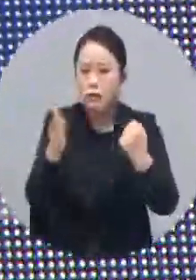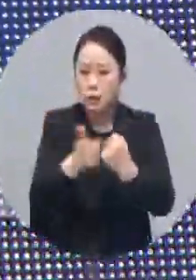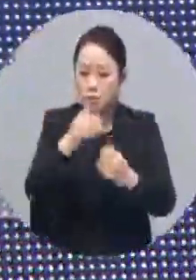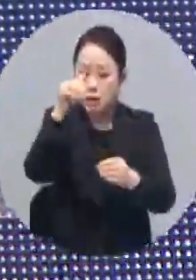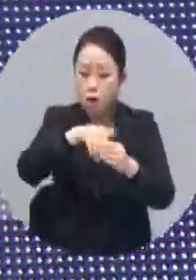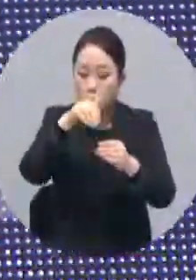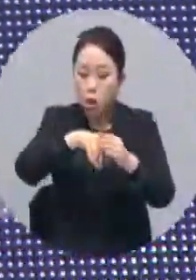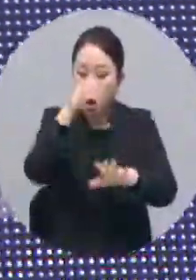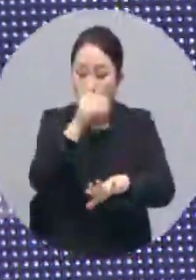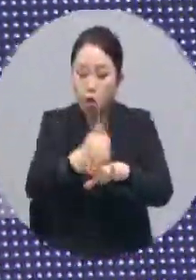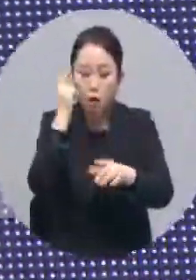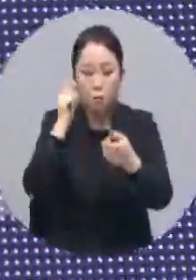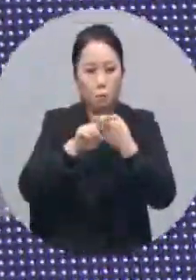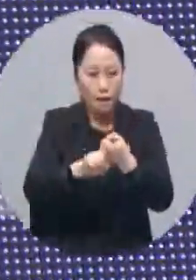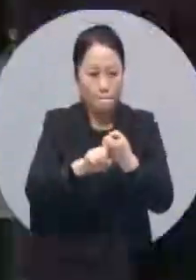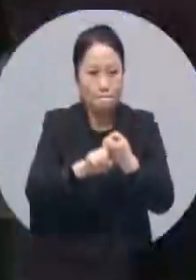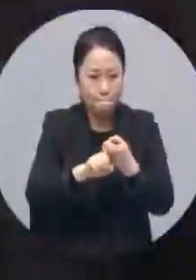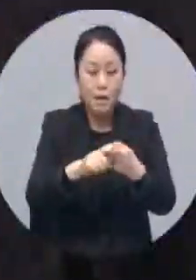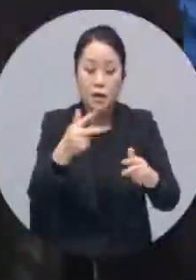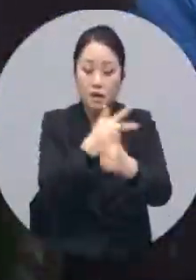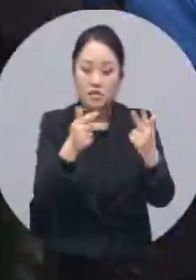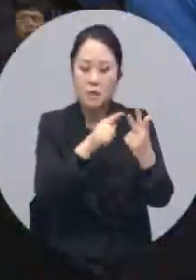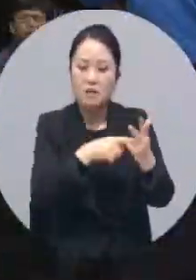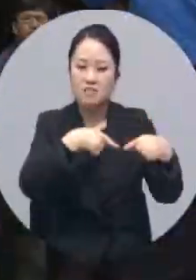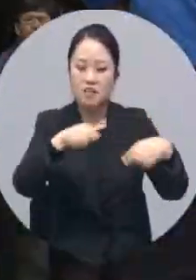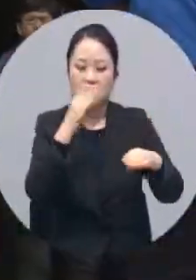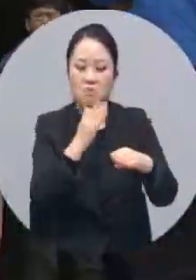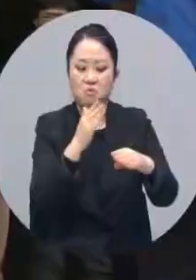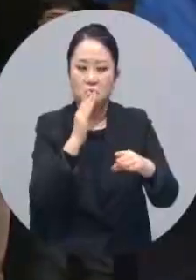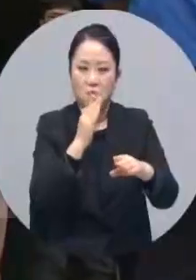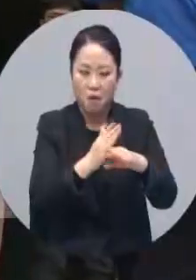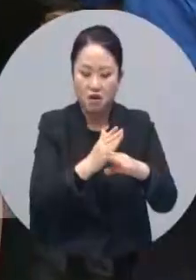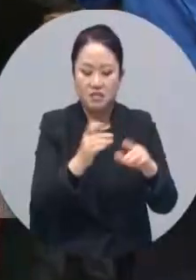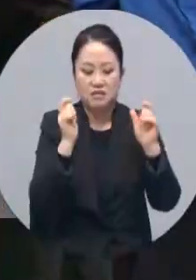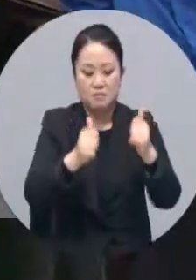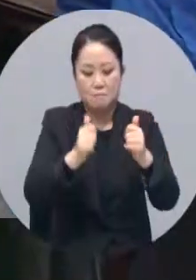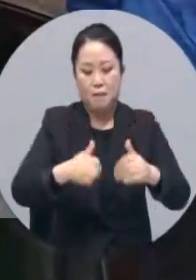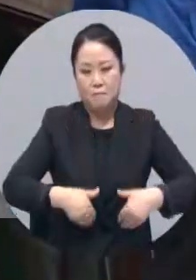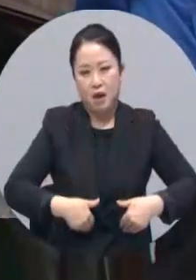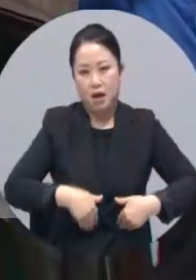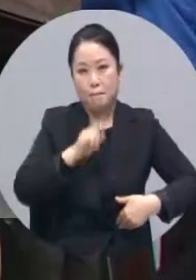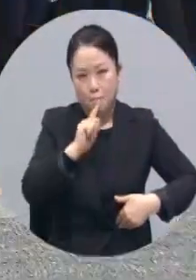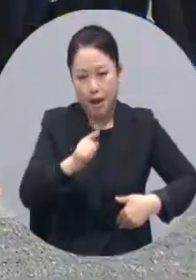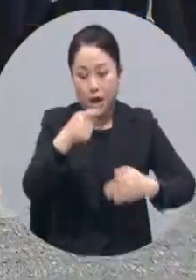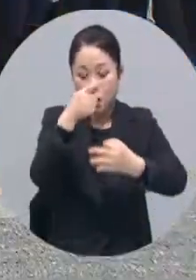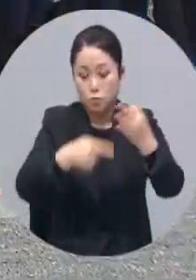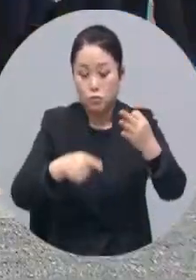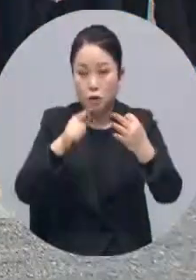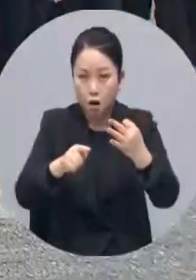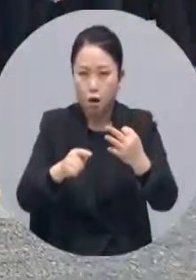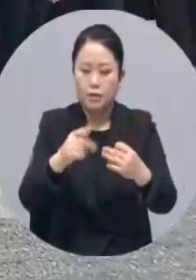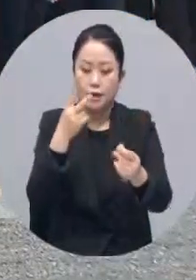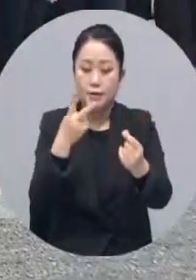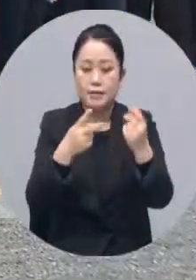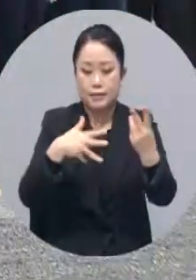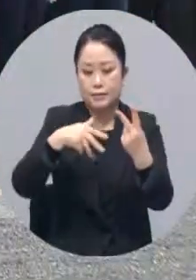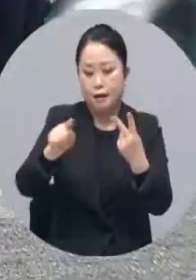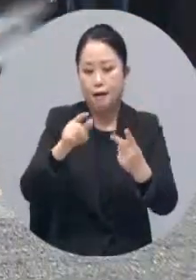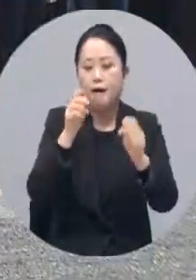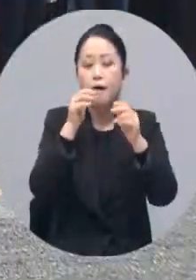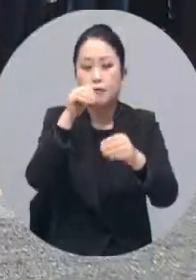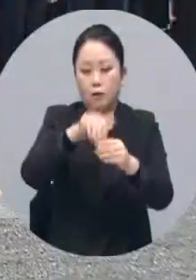무엇보다 정권 심판론을 앞세웠습니다. 윤석열 정권의 2차 정권 심판에 명확한 경고 카드를 던져야